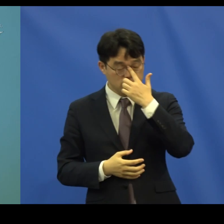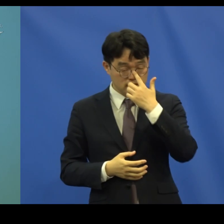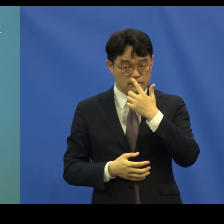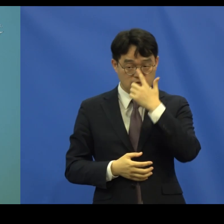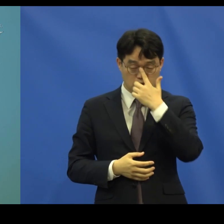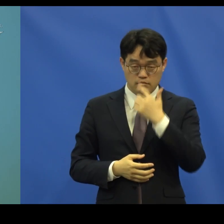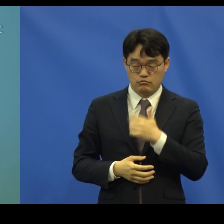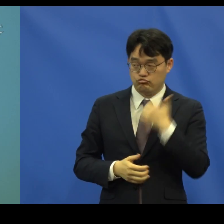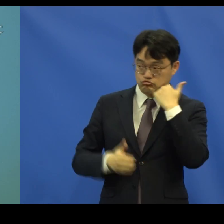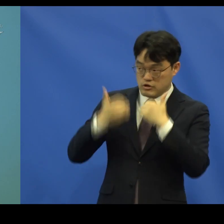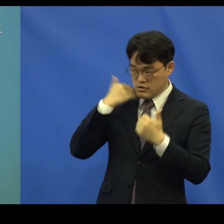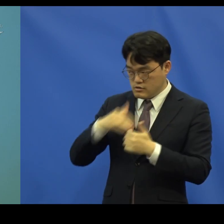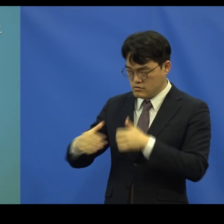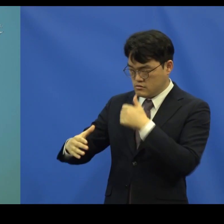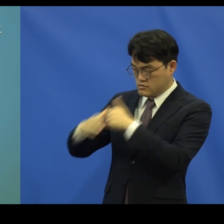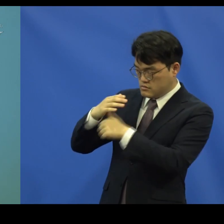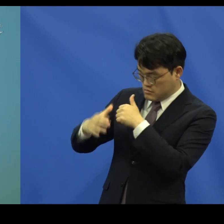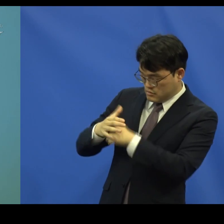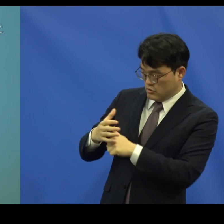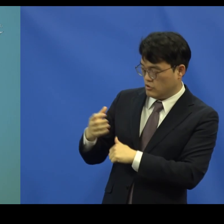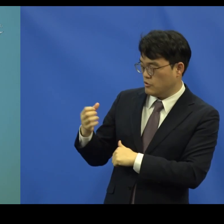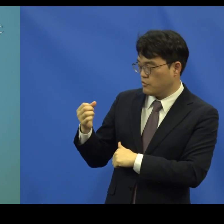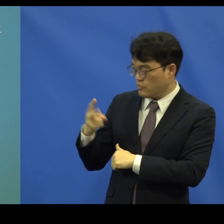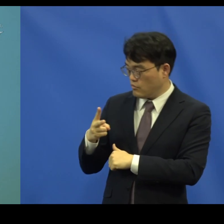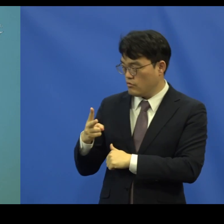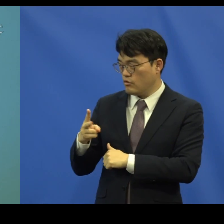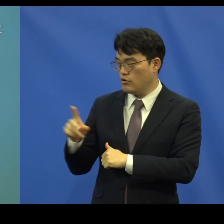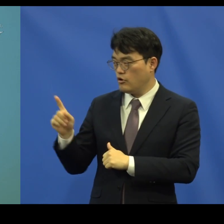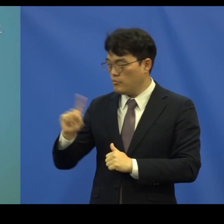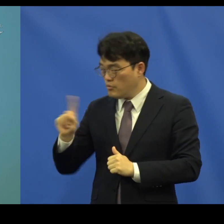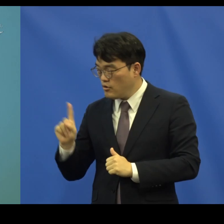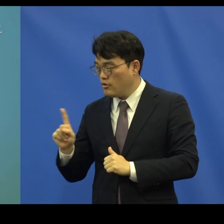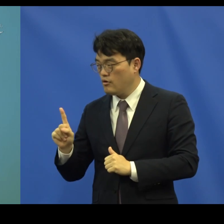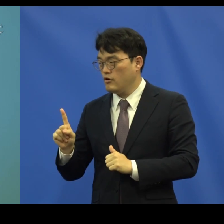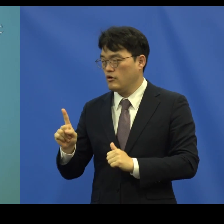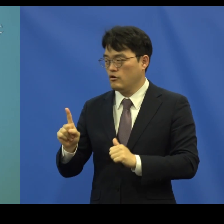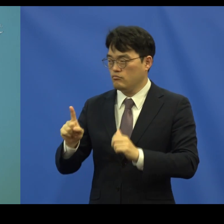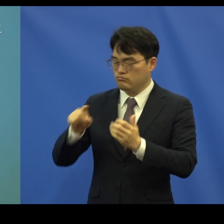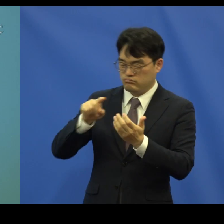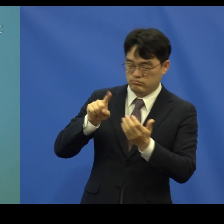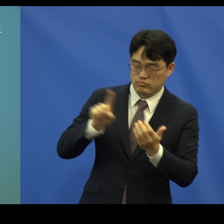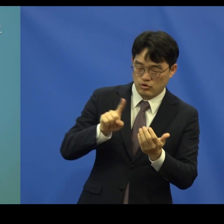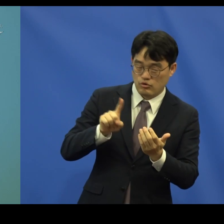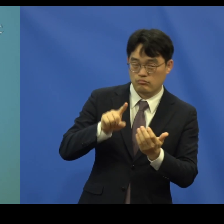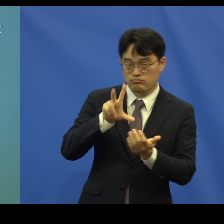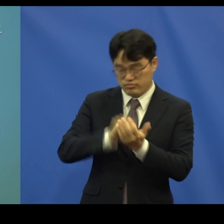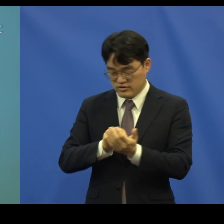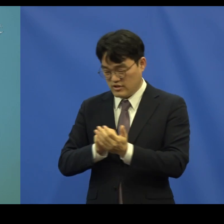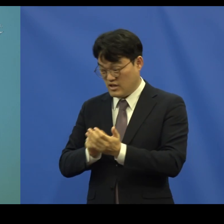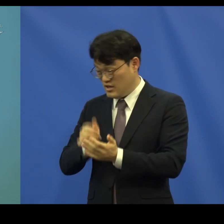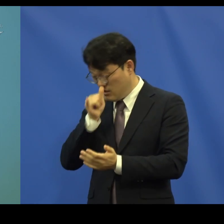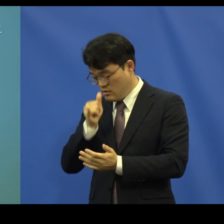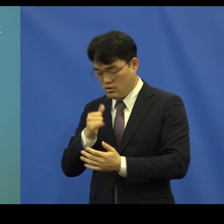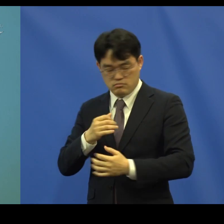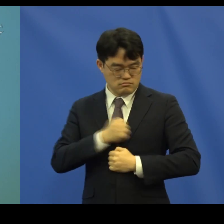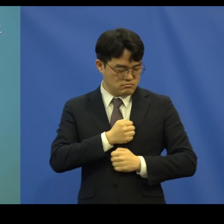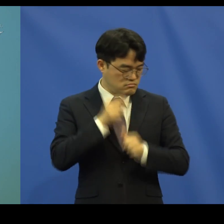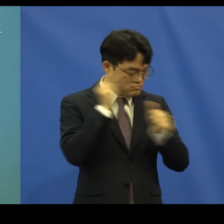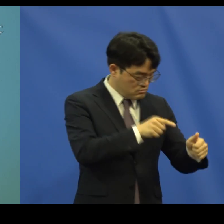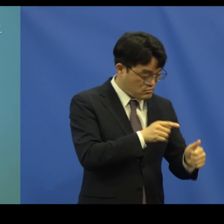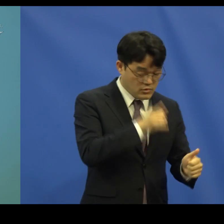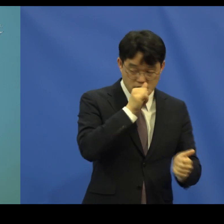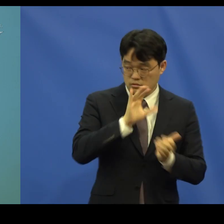늦춘 거죠. 그래서 공격을 당해서 정복을 당했던 아픈 역사를 갖고 있어요. 이렇게 경고의 소리를 못 듣는 거죠.